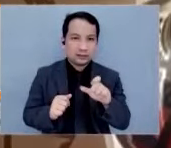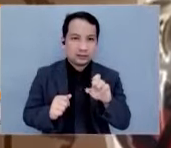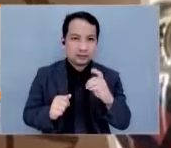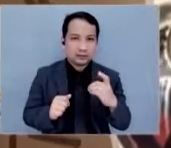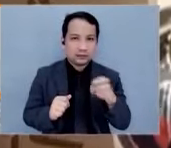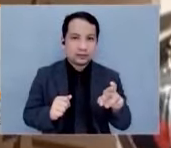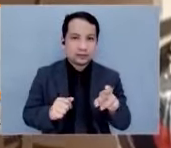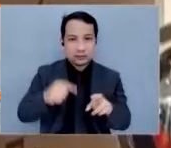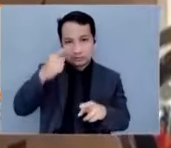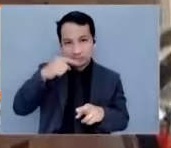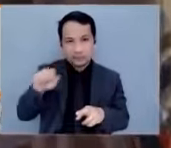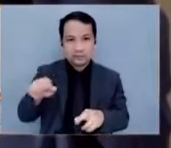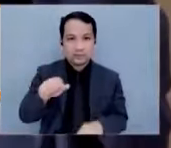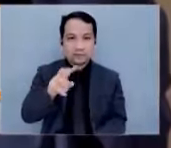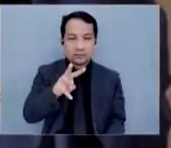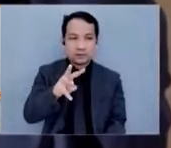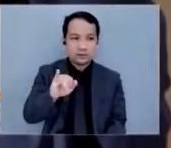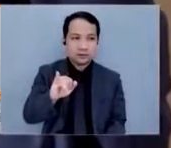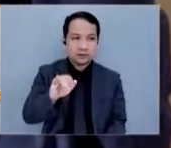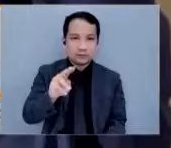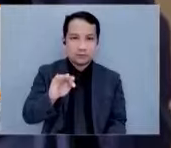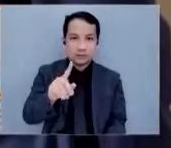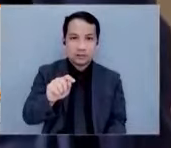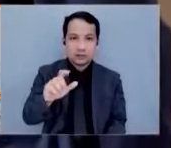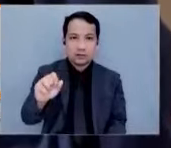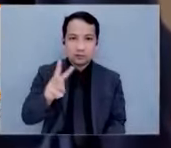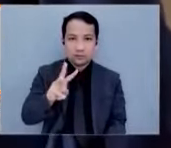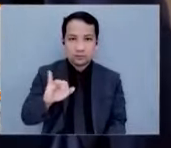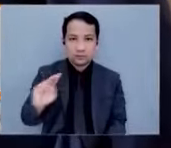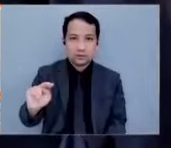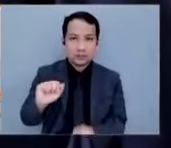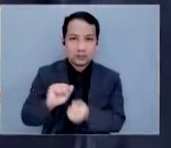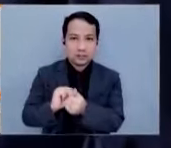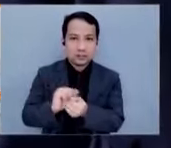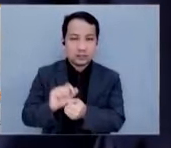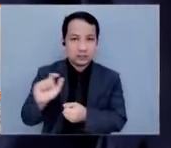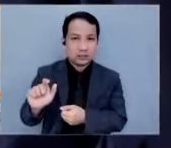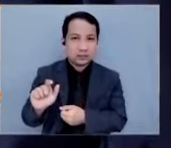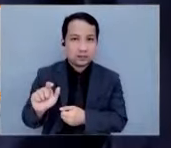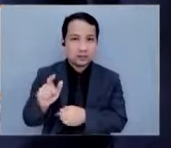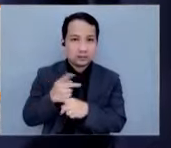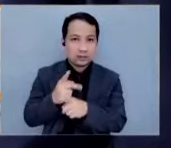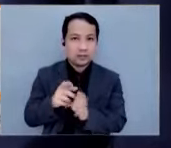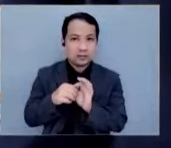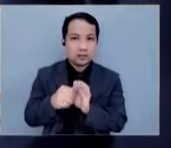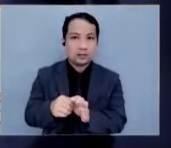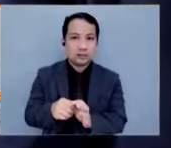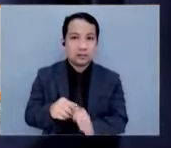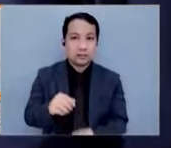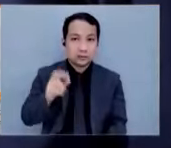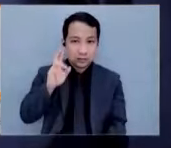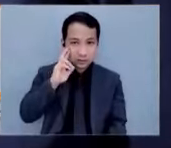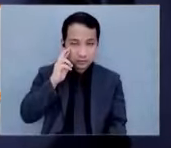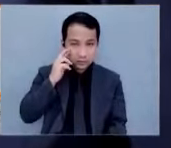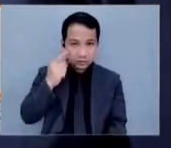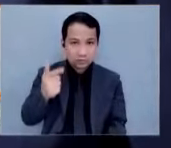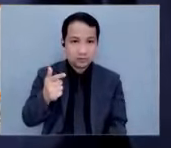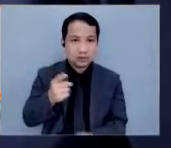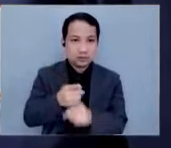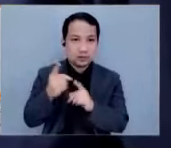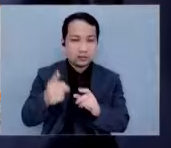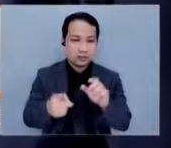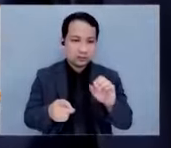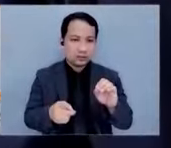superstar Win Metawin. Kasama pa nila ang producer na si Richard Wan at direktor na si Sigrid